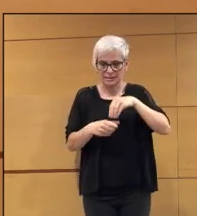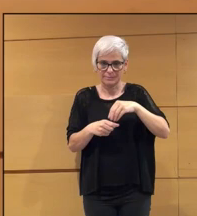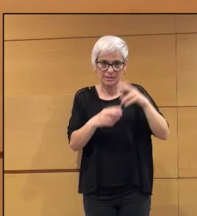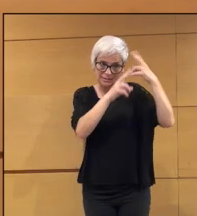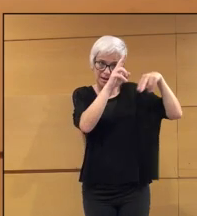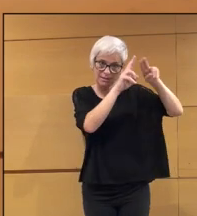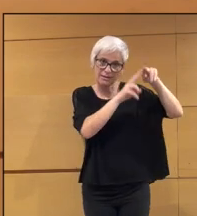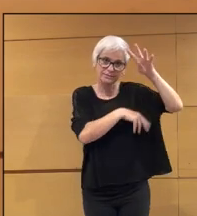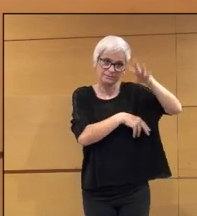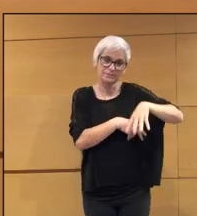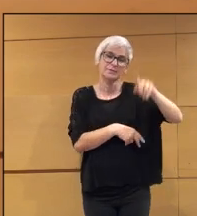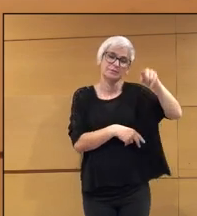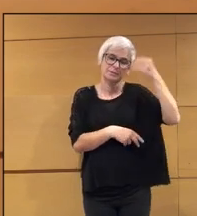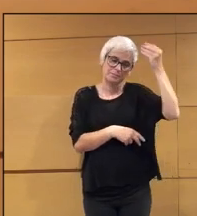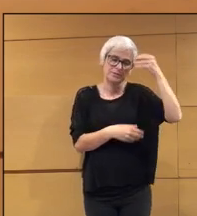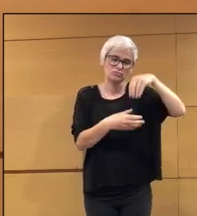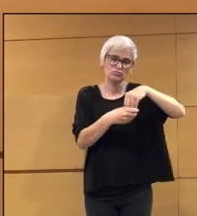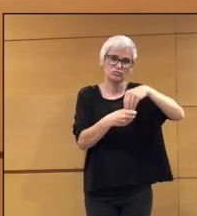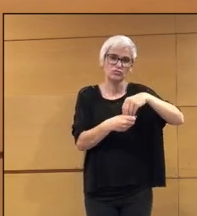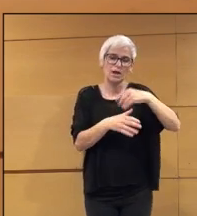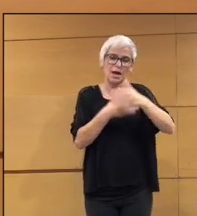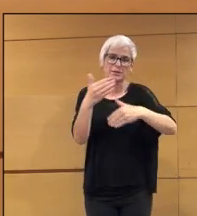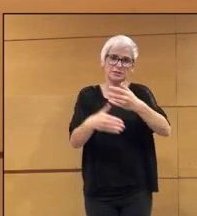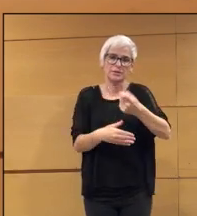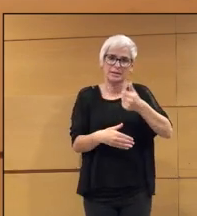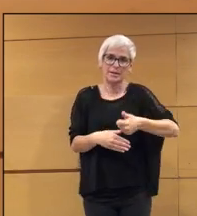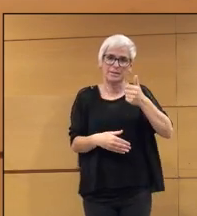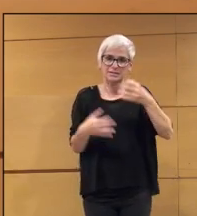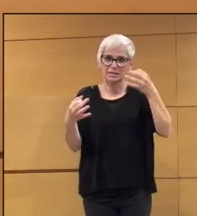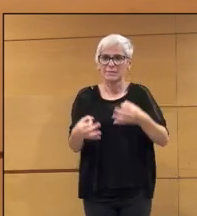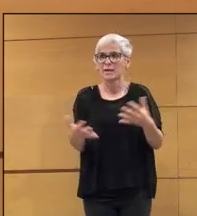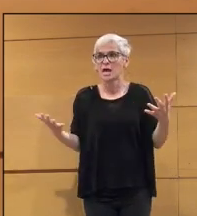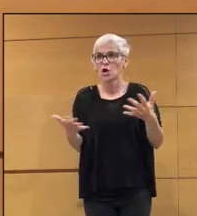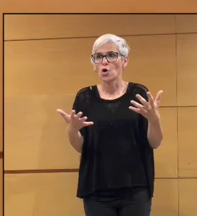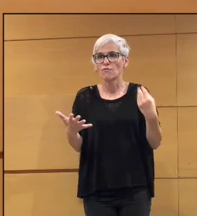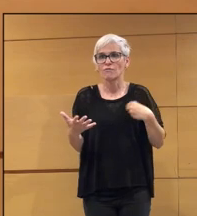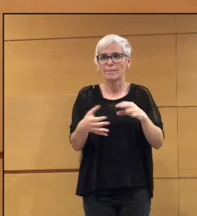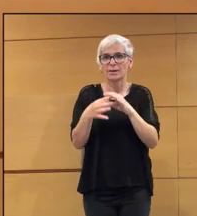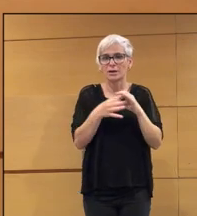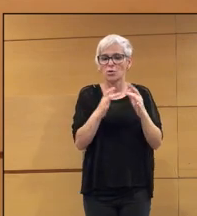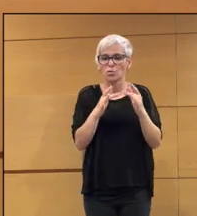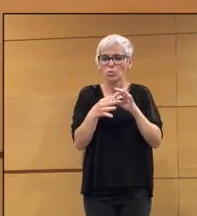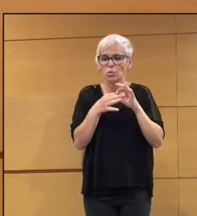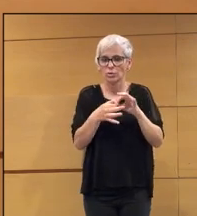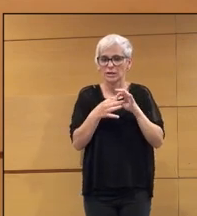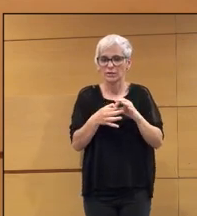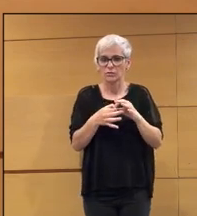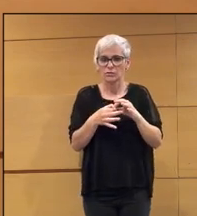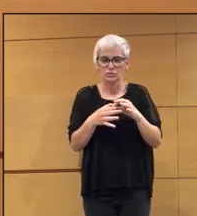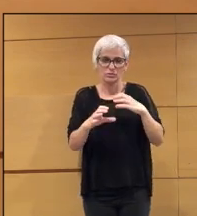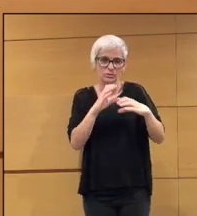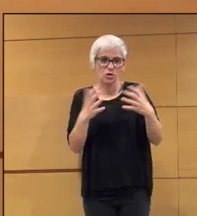Generalitat crec que també hem de avançar una mica més en com fem aquesta coordinació entre els experts